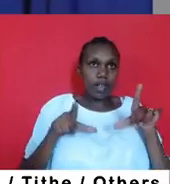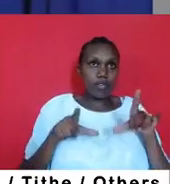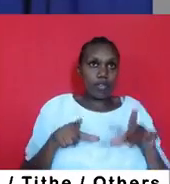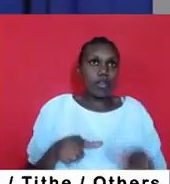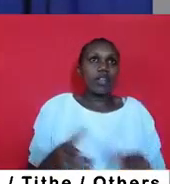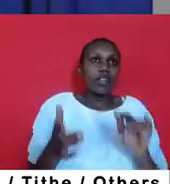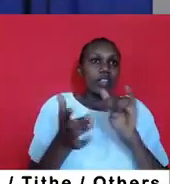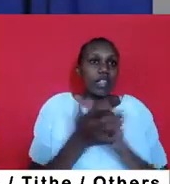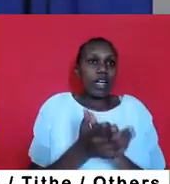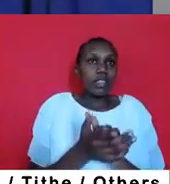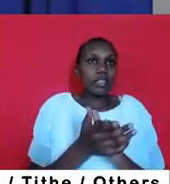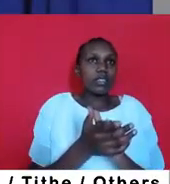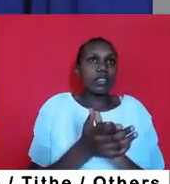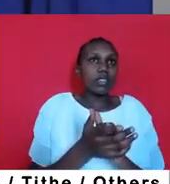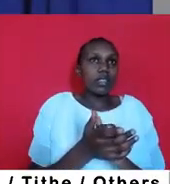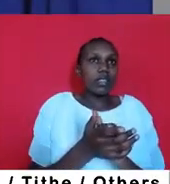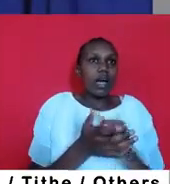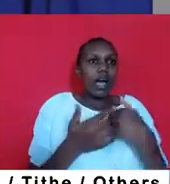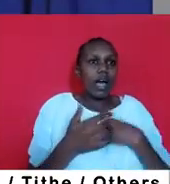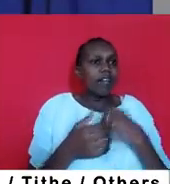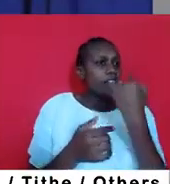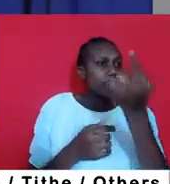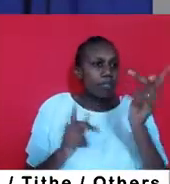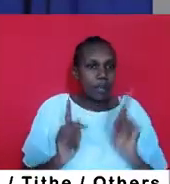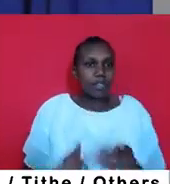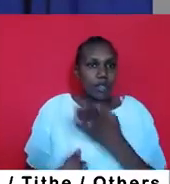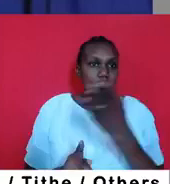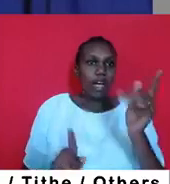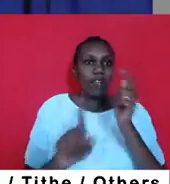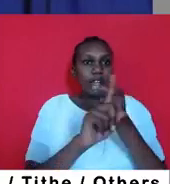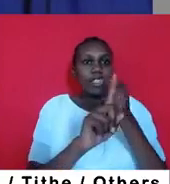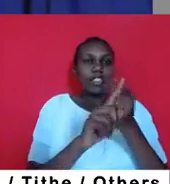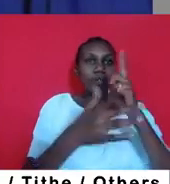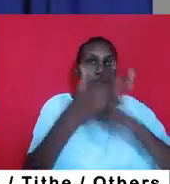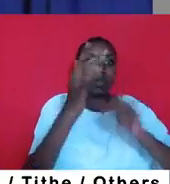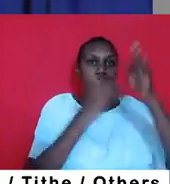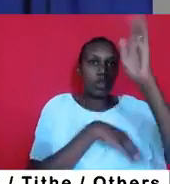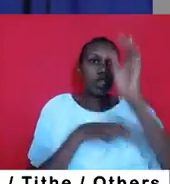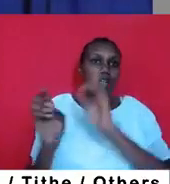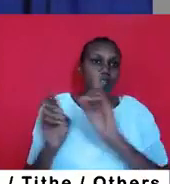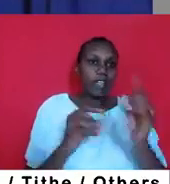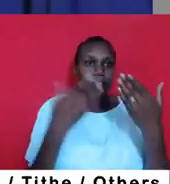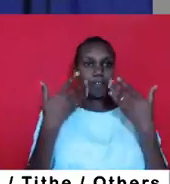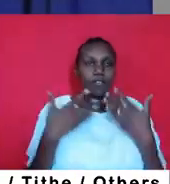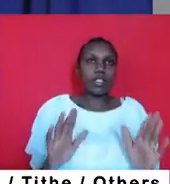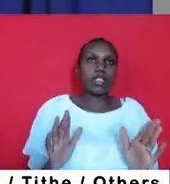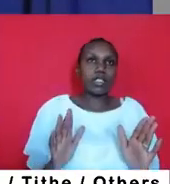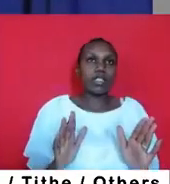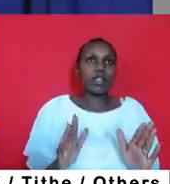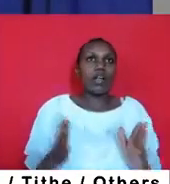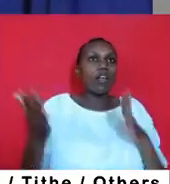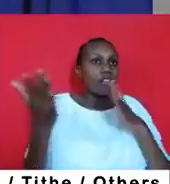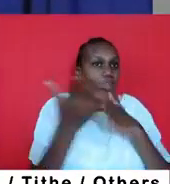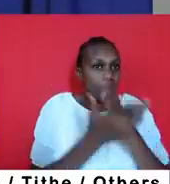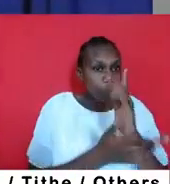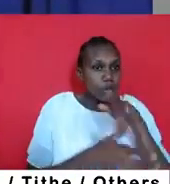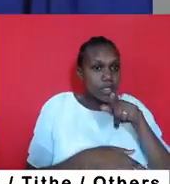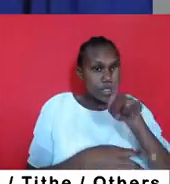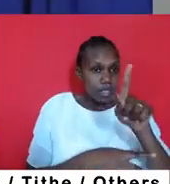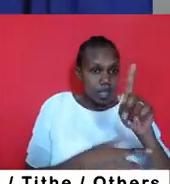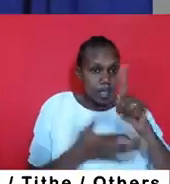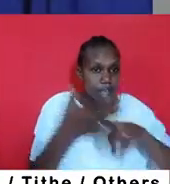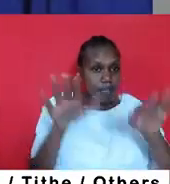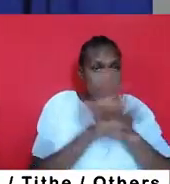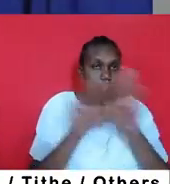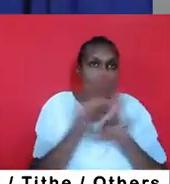Kila mmoja wetu ako na testimony ya yale Mungu amekutendea. Kupitia yale Mungu